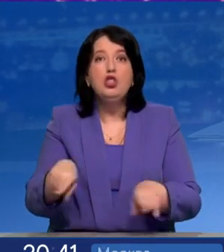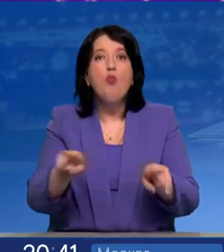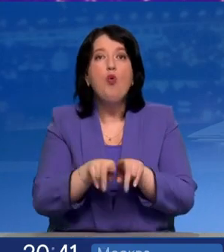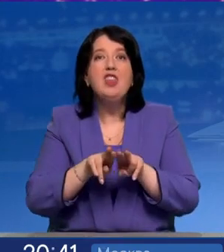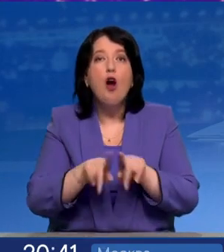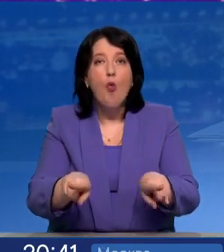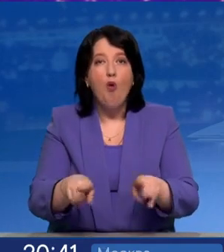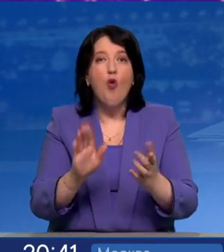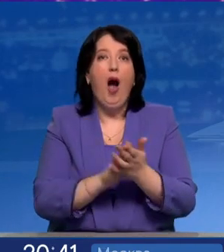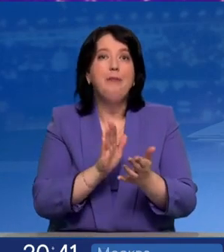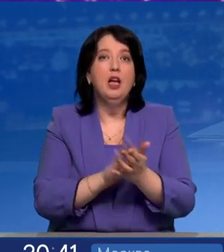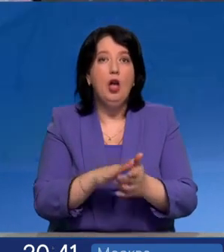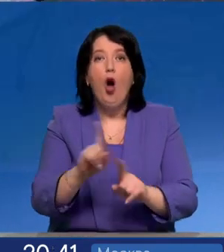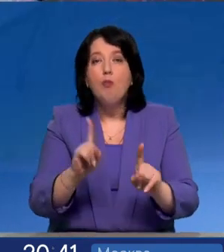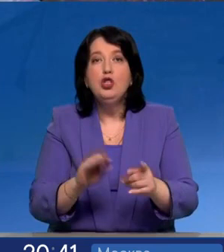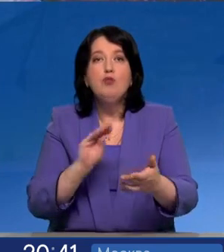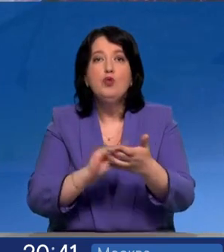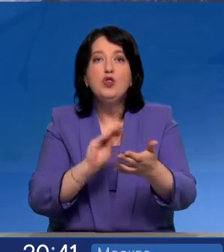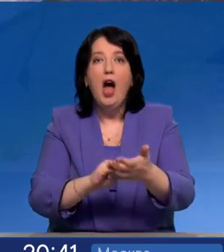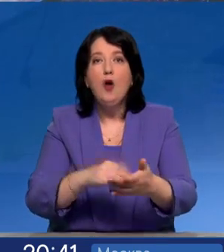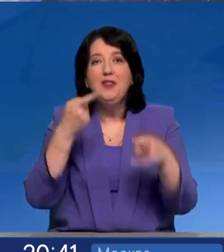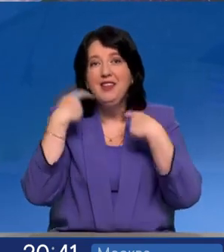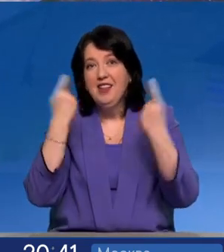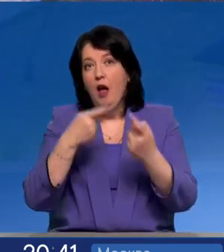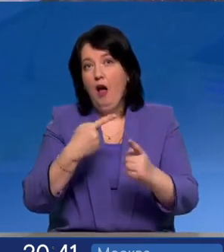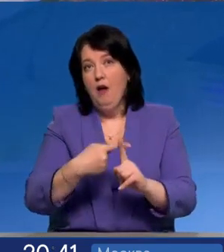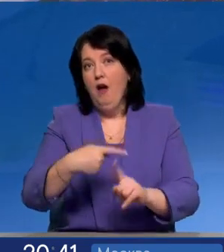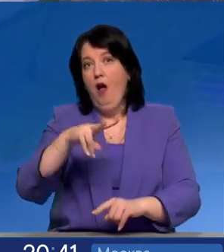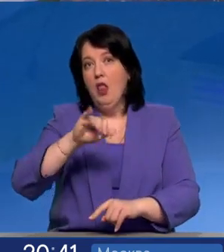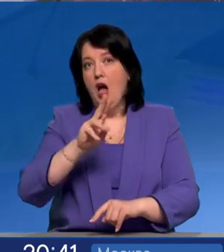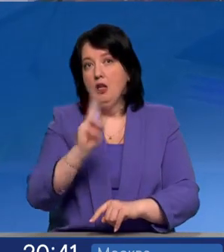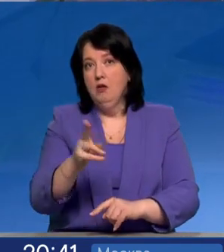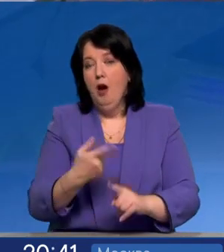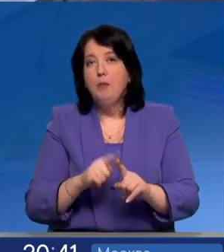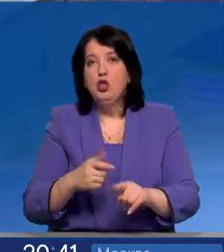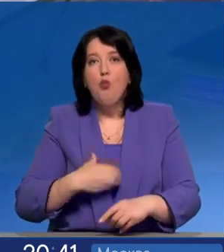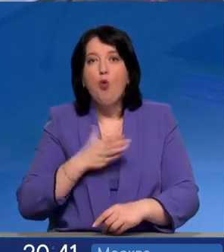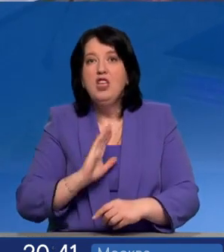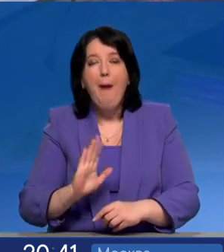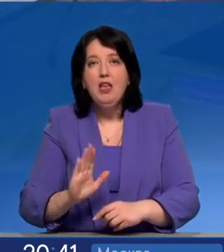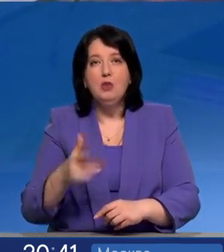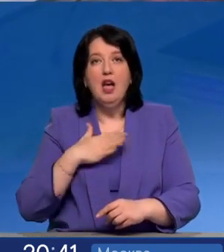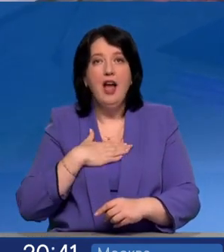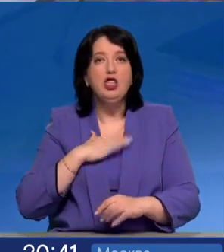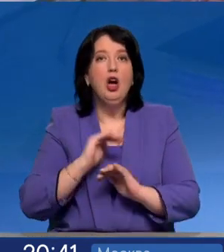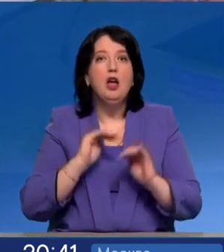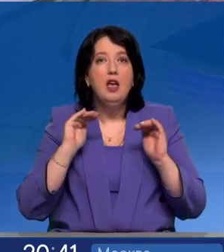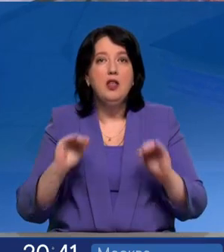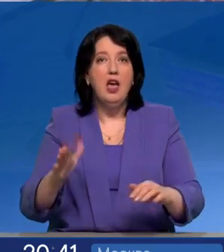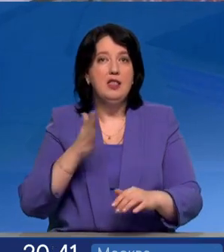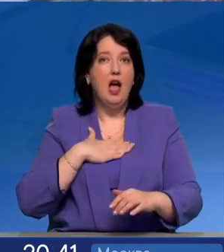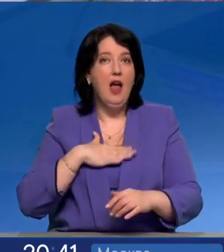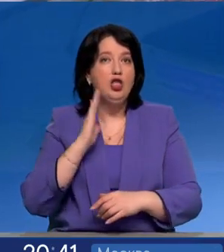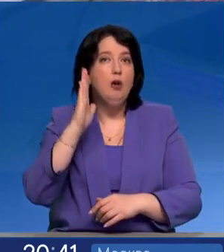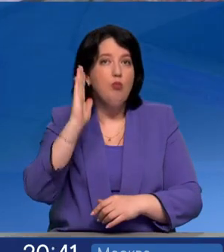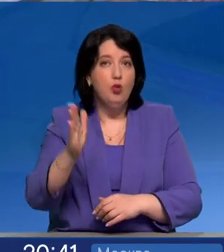ставят лайки. Мы не боимся за, не знаю, там, наших детей, там, я не знаю, за какое-то наше будущее. Нам не стыдно, когда мы